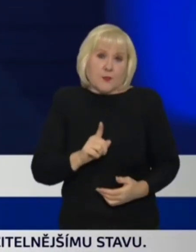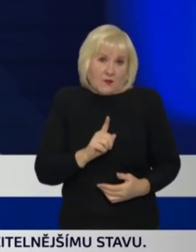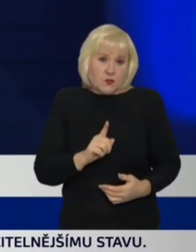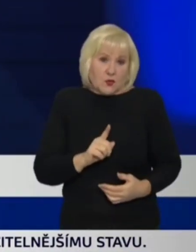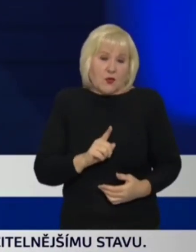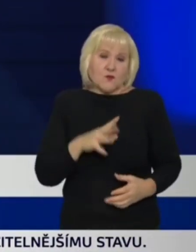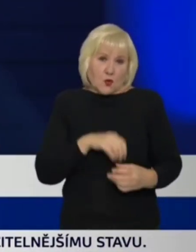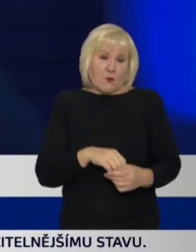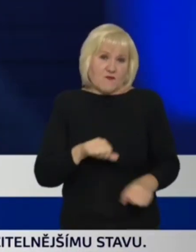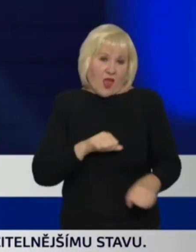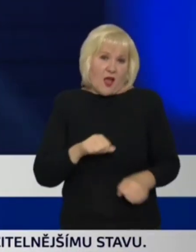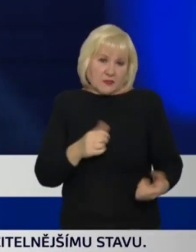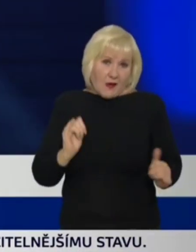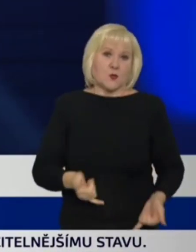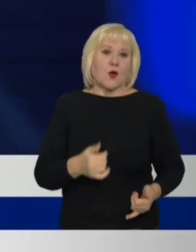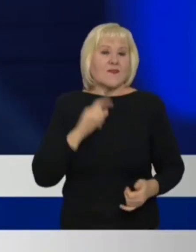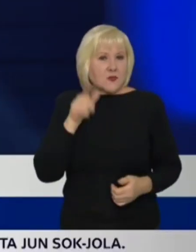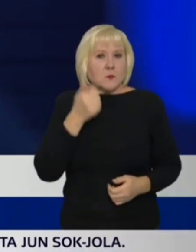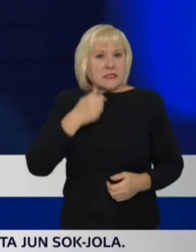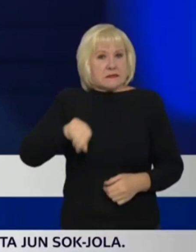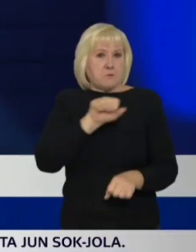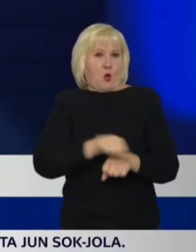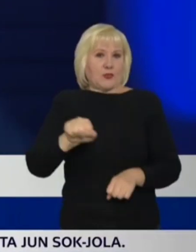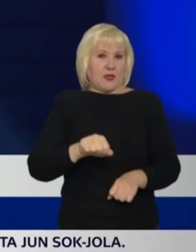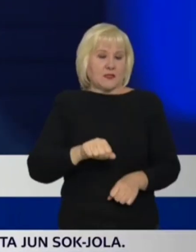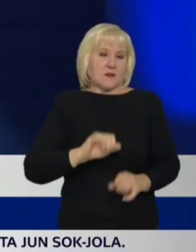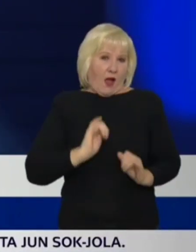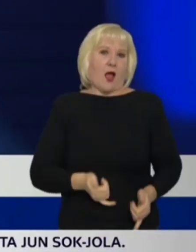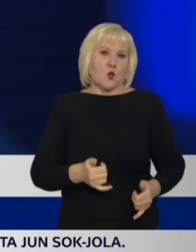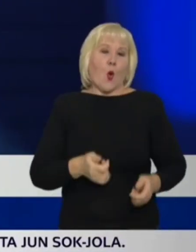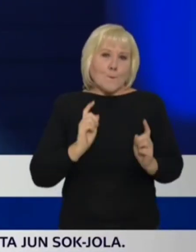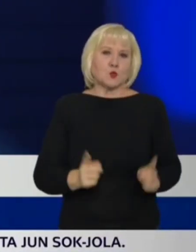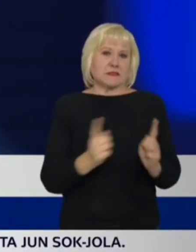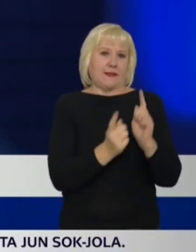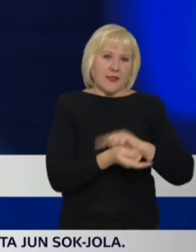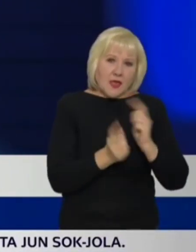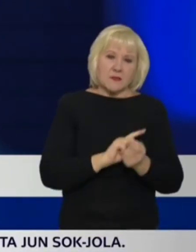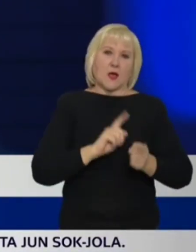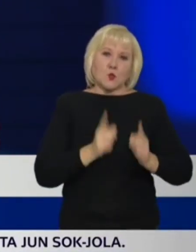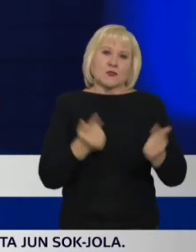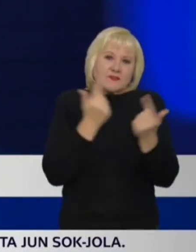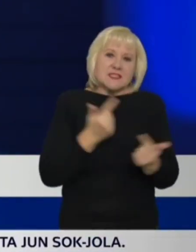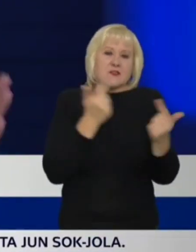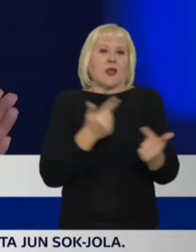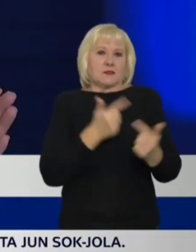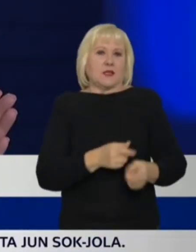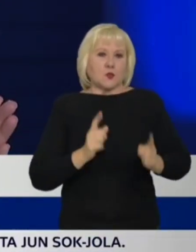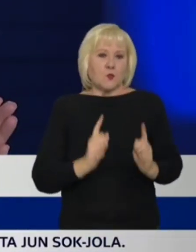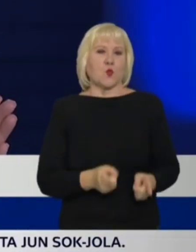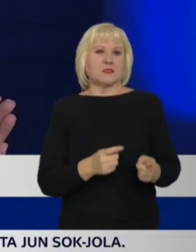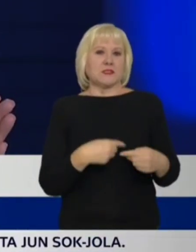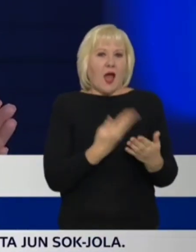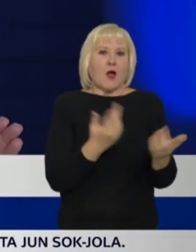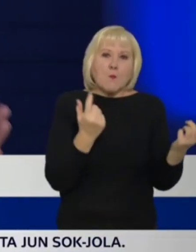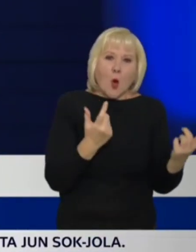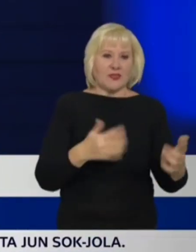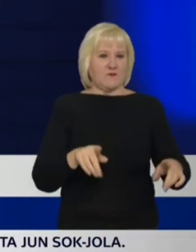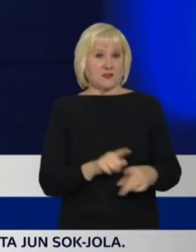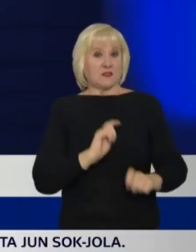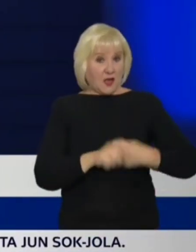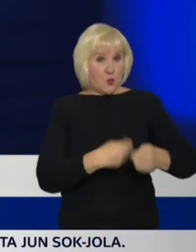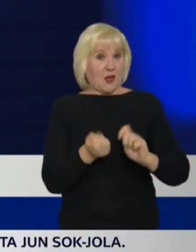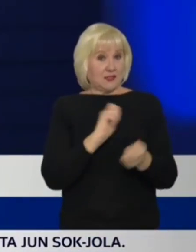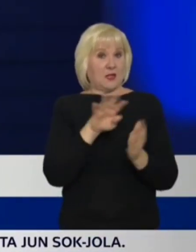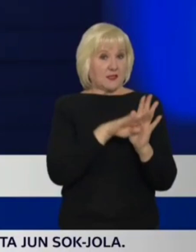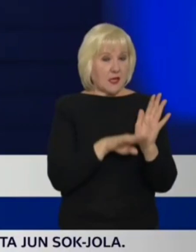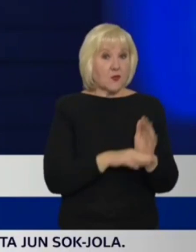naší vlády. Vím, že se tam občané proti tomu postavili. Ano, musí se s nimi jednat, musí se to motivovat, musí se motivovat, také se udělala legislativa.